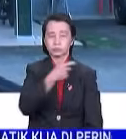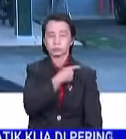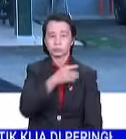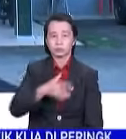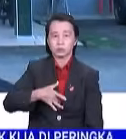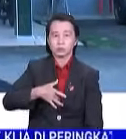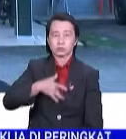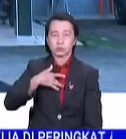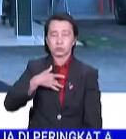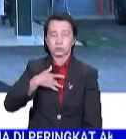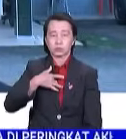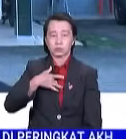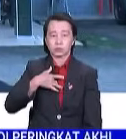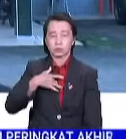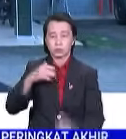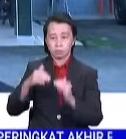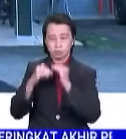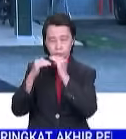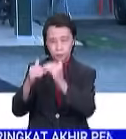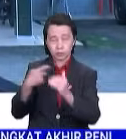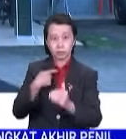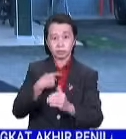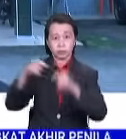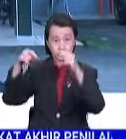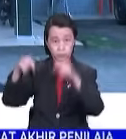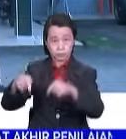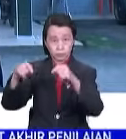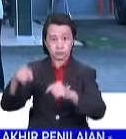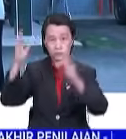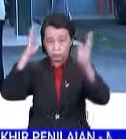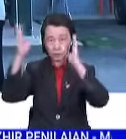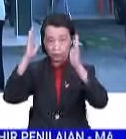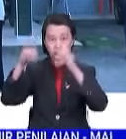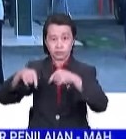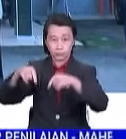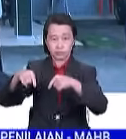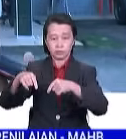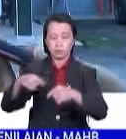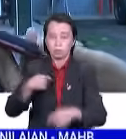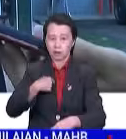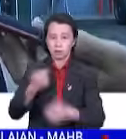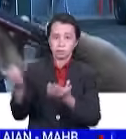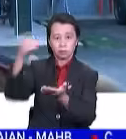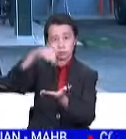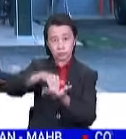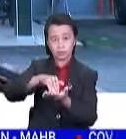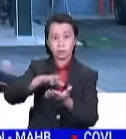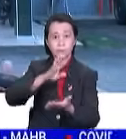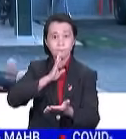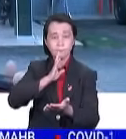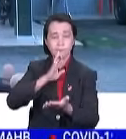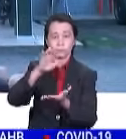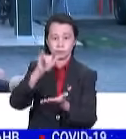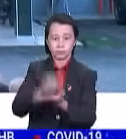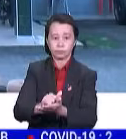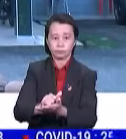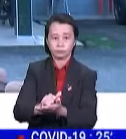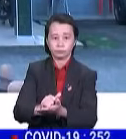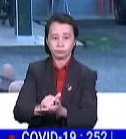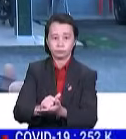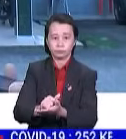rasa lagi peringkat gitu disini nih ini kalau kita Saya ulangi lagi bahwa